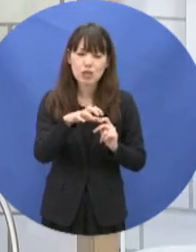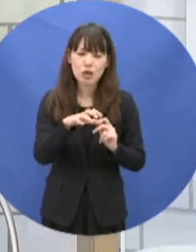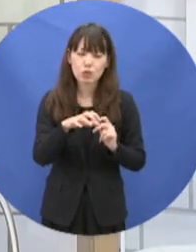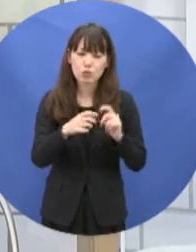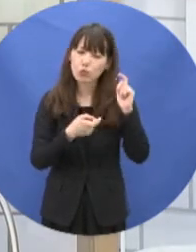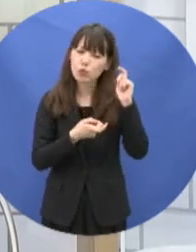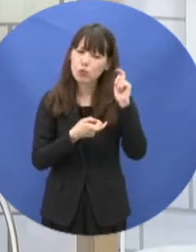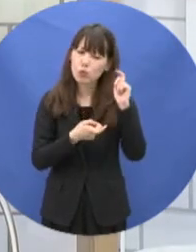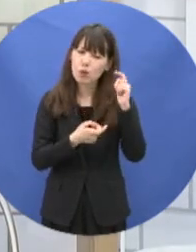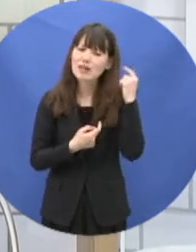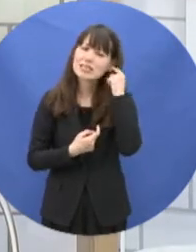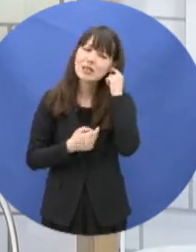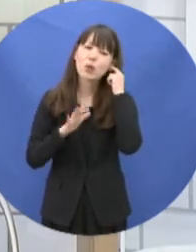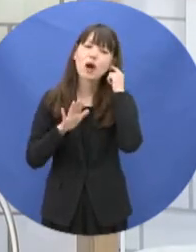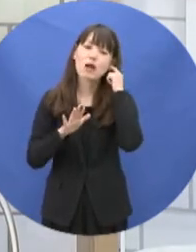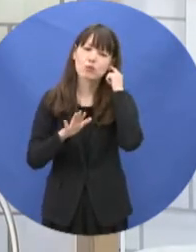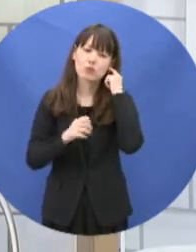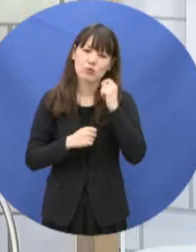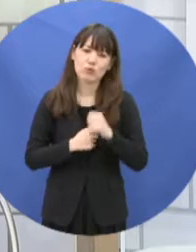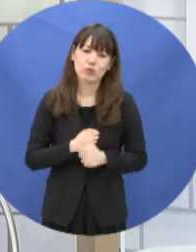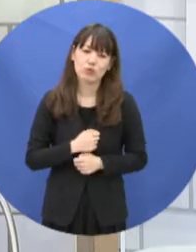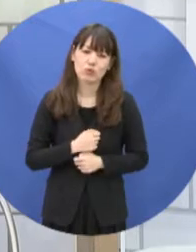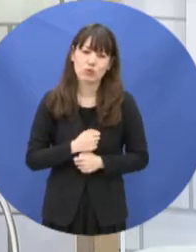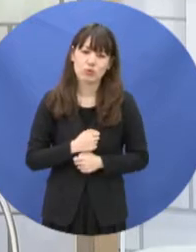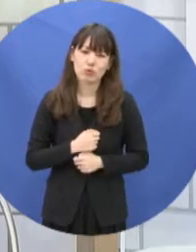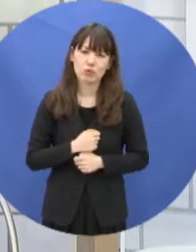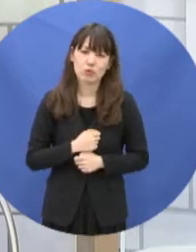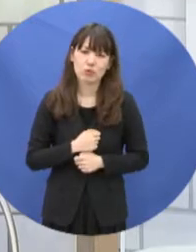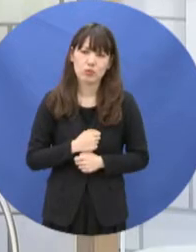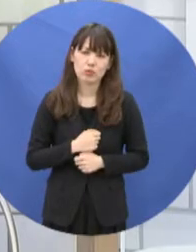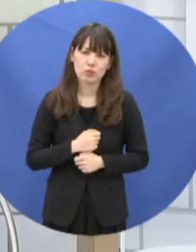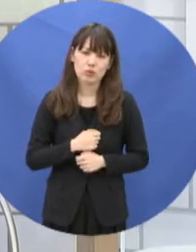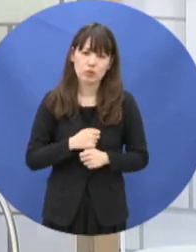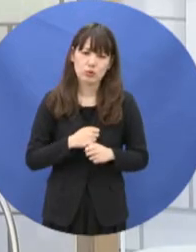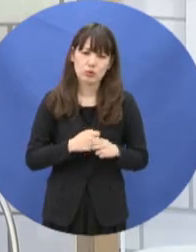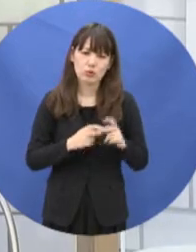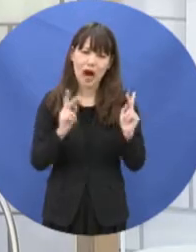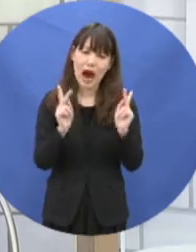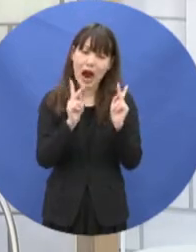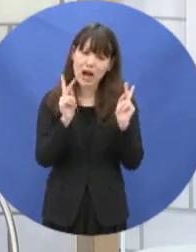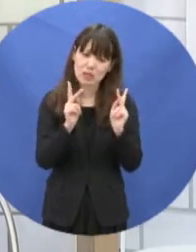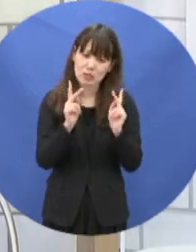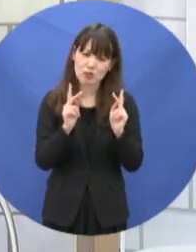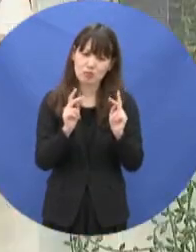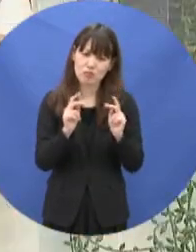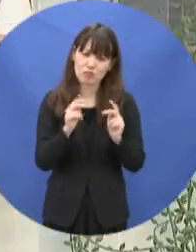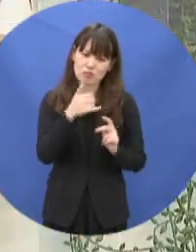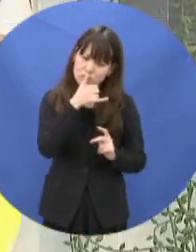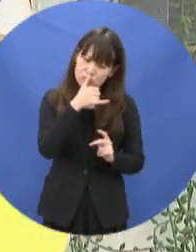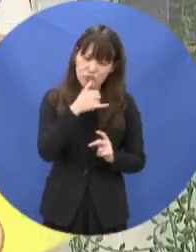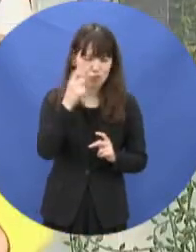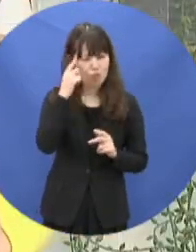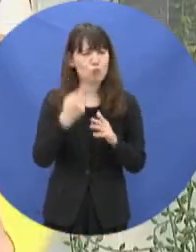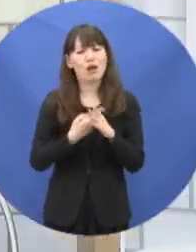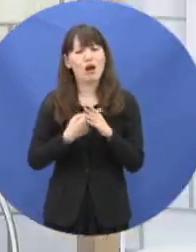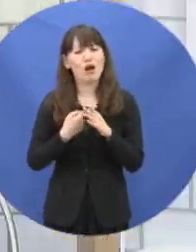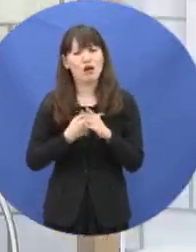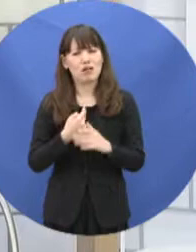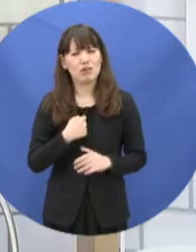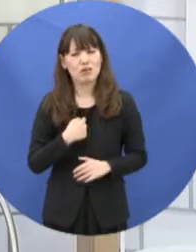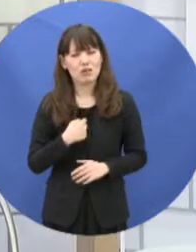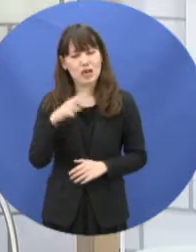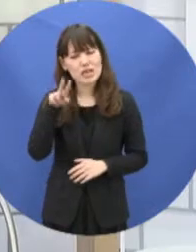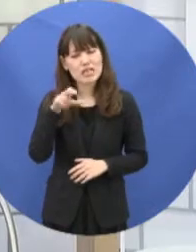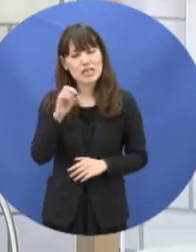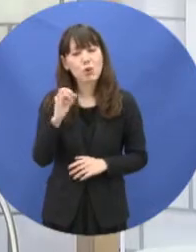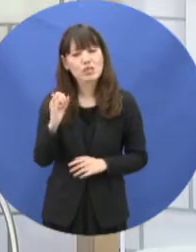は聞きなじみがあるので、うんうん、それに疑問を抱いたことがないよ。え？ リオちゃんは見たことありますか？ リオちゃんはあります、はい、リオちゃ